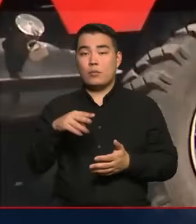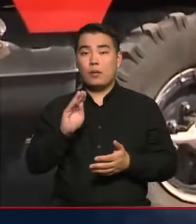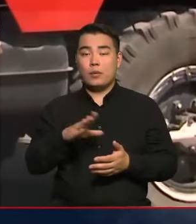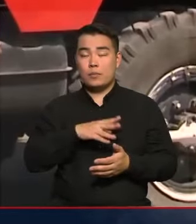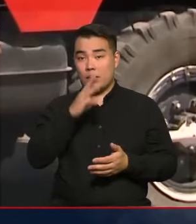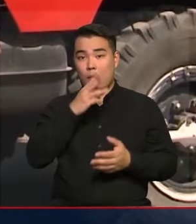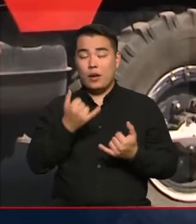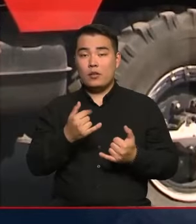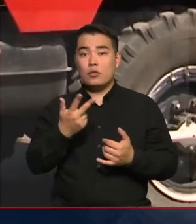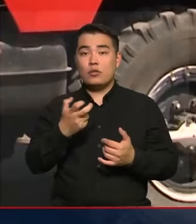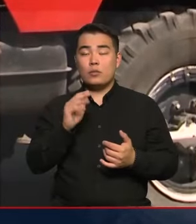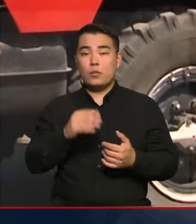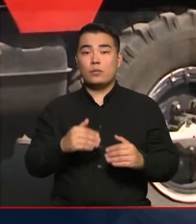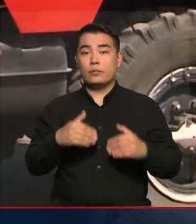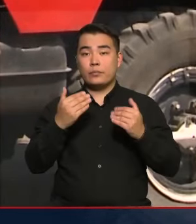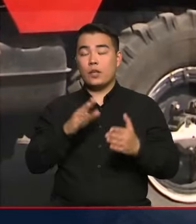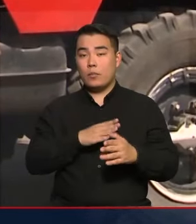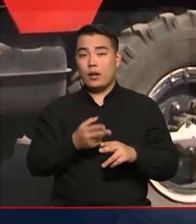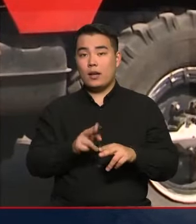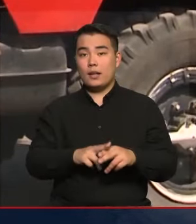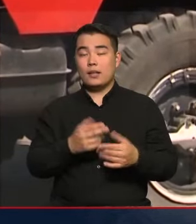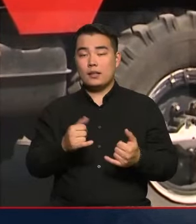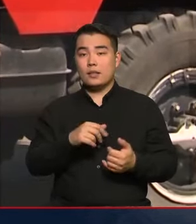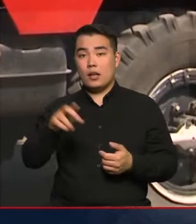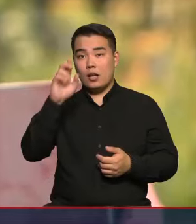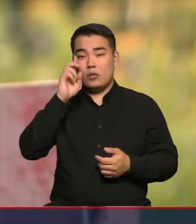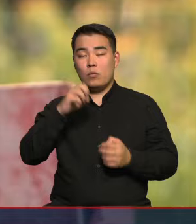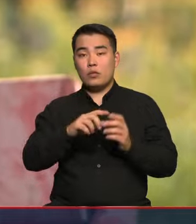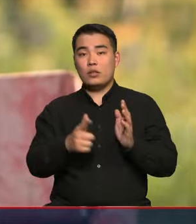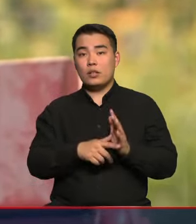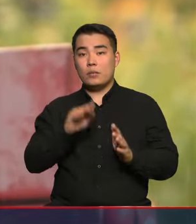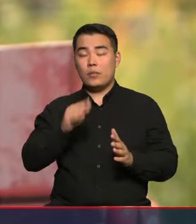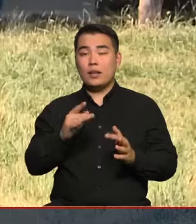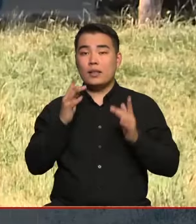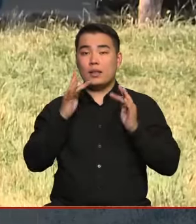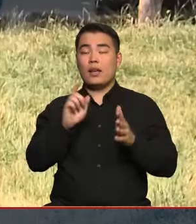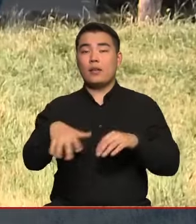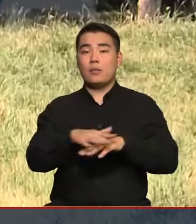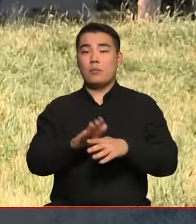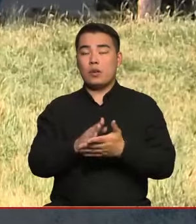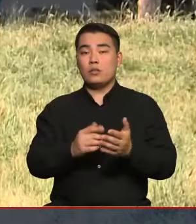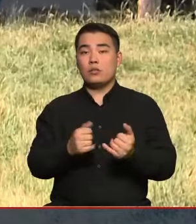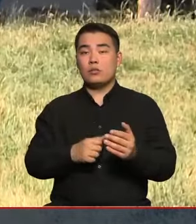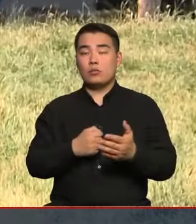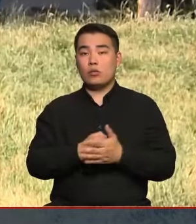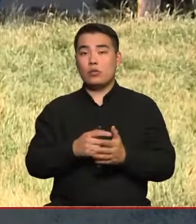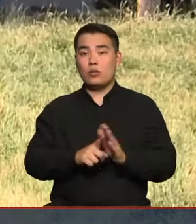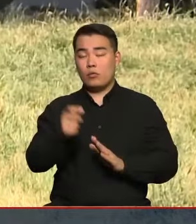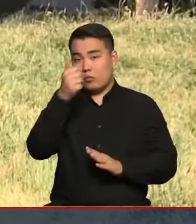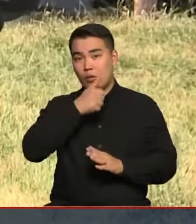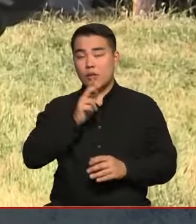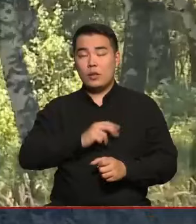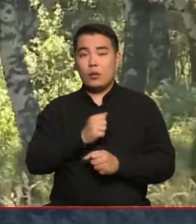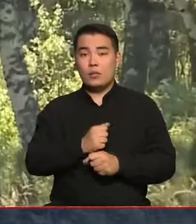алатын. Биыл ол 300 мың теңгеге жетті. Жалпы қазір елімізде 17 мыңға жуық орманшы бар. Олар жыл бойы тынымсыз еңбек етіп,